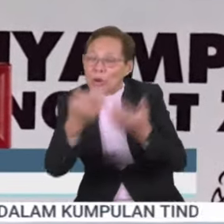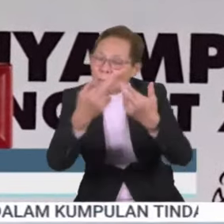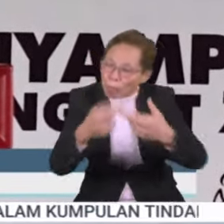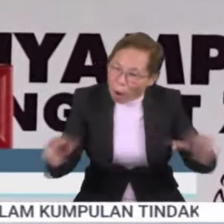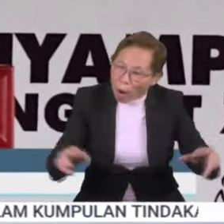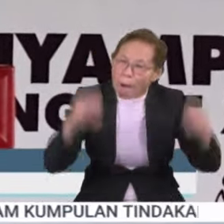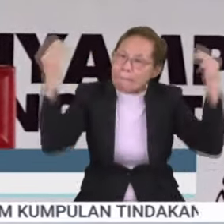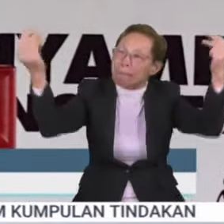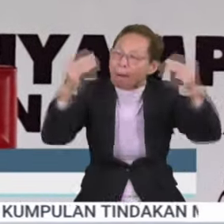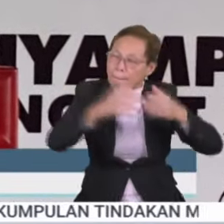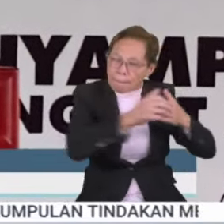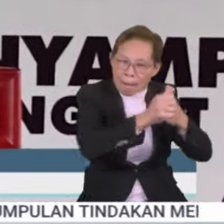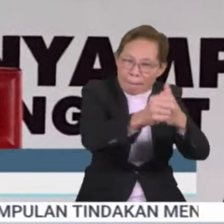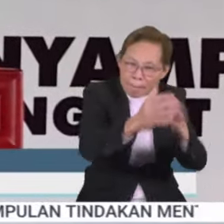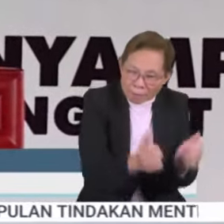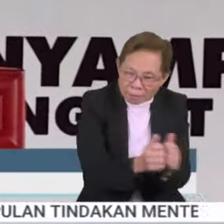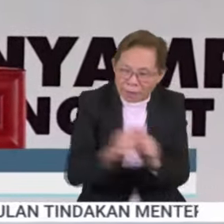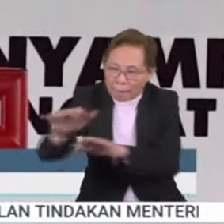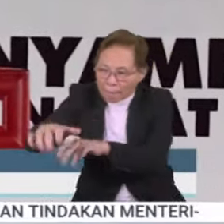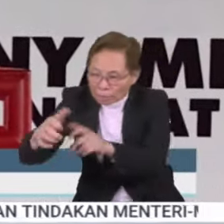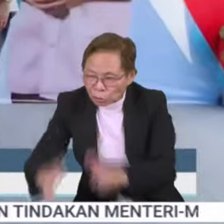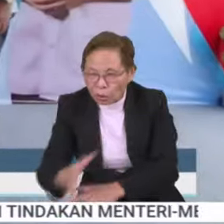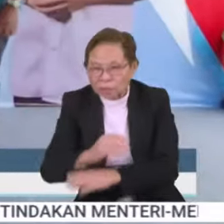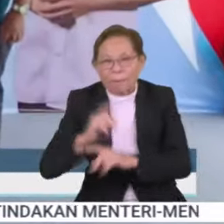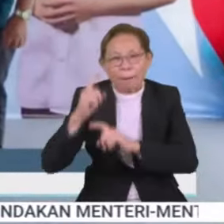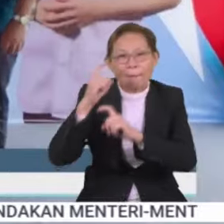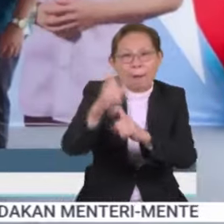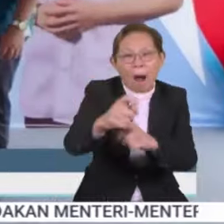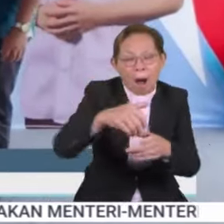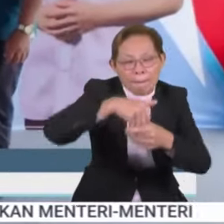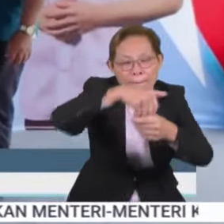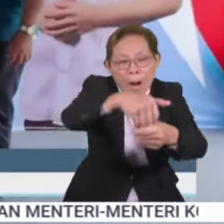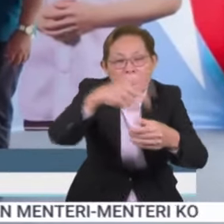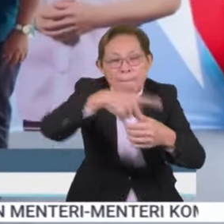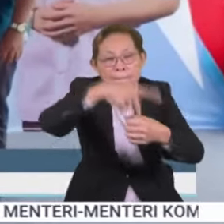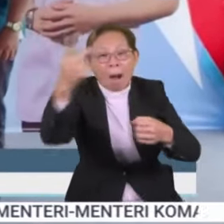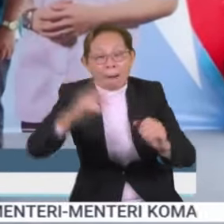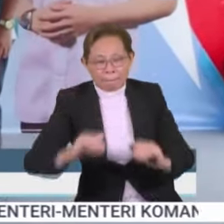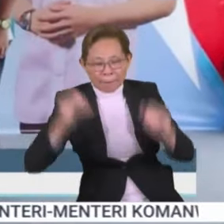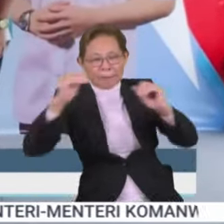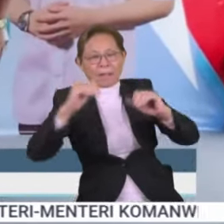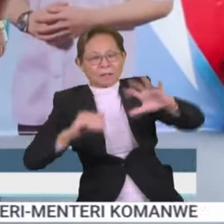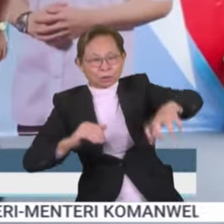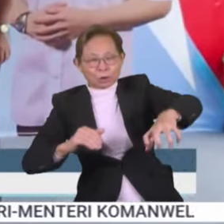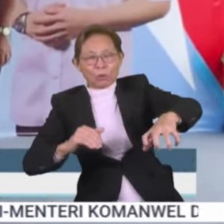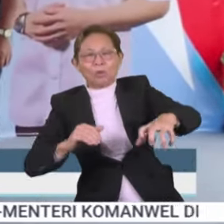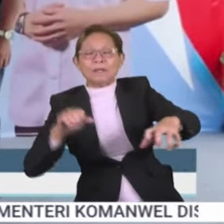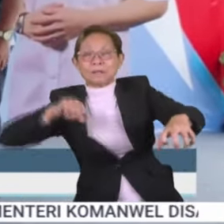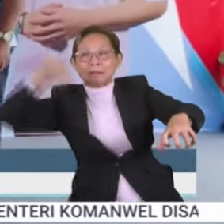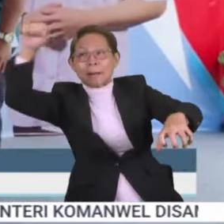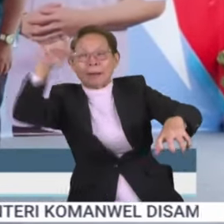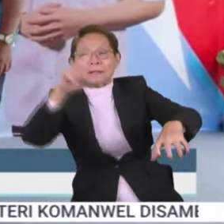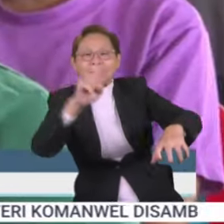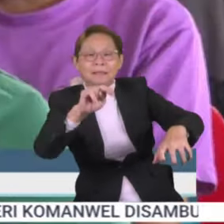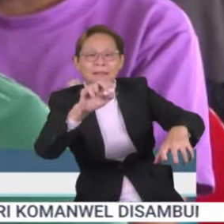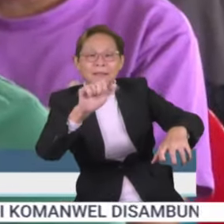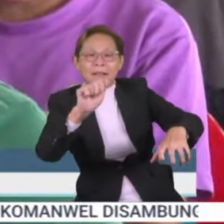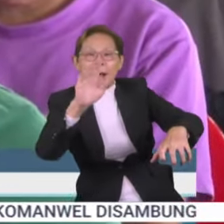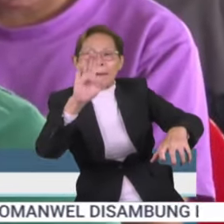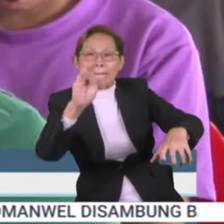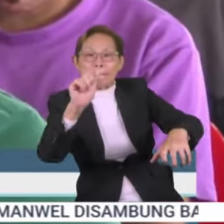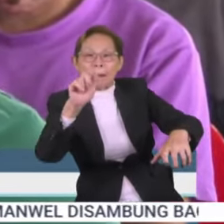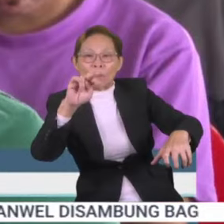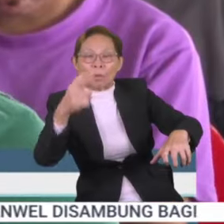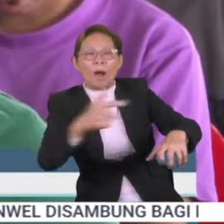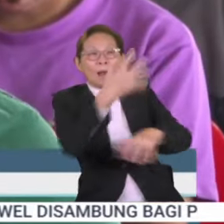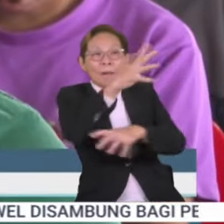merasmikan Majlis pemimpin bersama pesawah dan penyampaian insentif padi peringkat Zon pedalaman Sabah Din nabawan